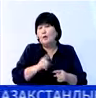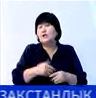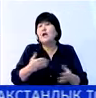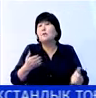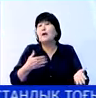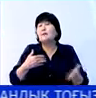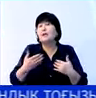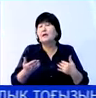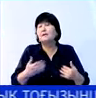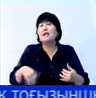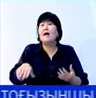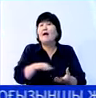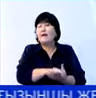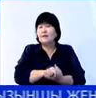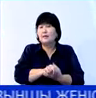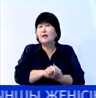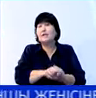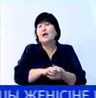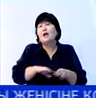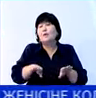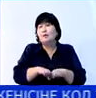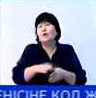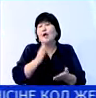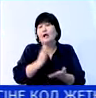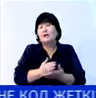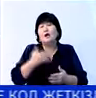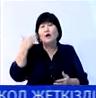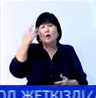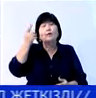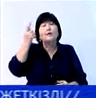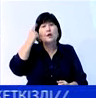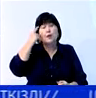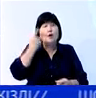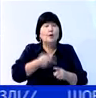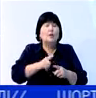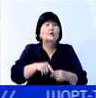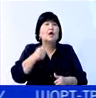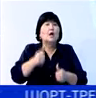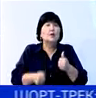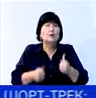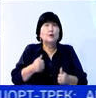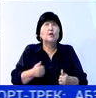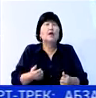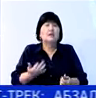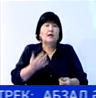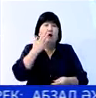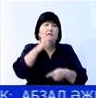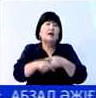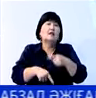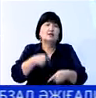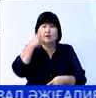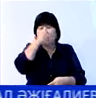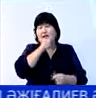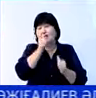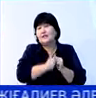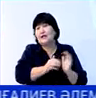бір-бірімізге ынтымақтастық тудыру мақсатында алда қойып отқан ойымыз осы турнирді жылда дәстүрге айналдырып, жыл